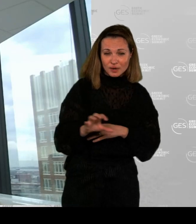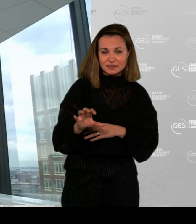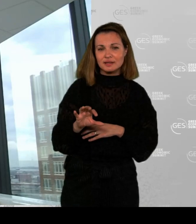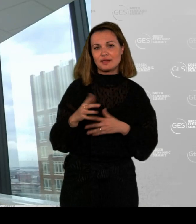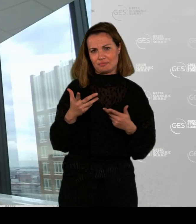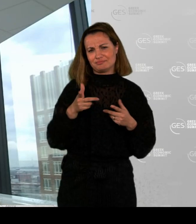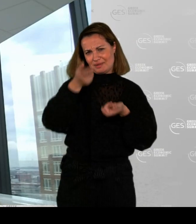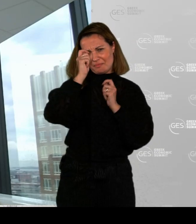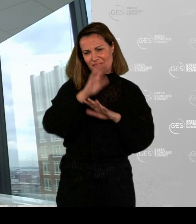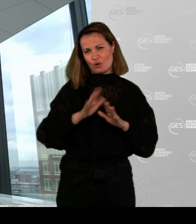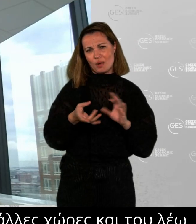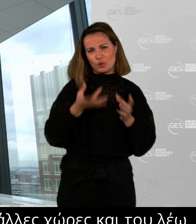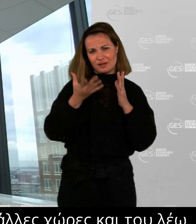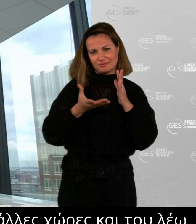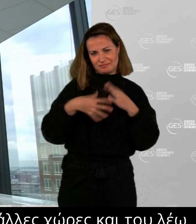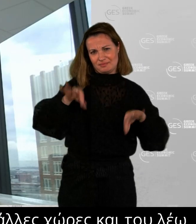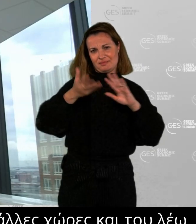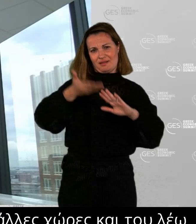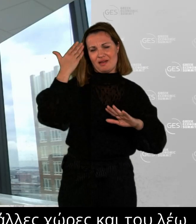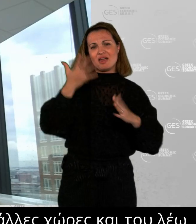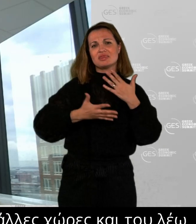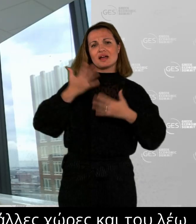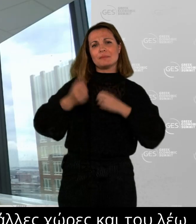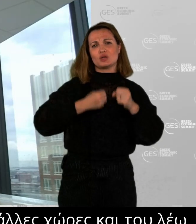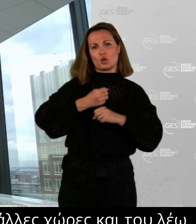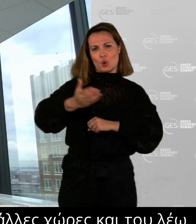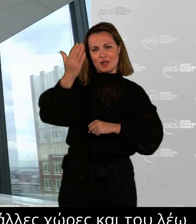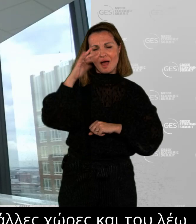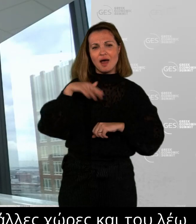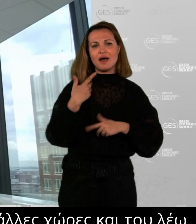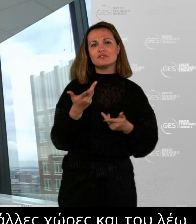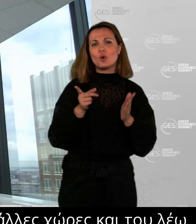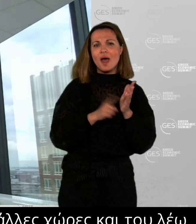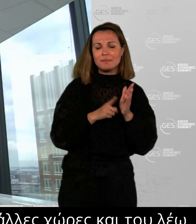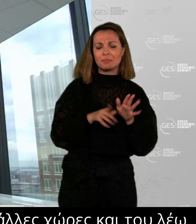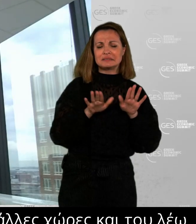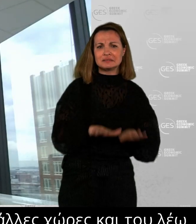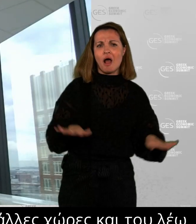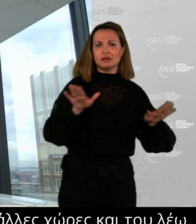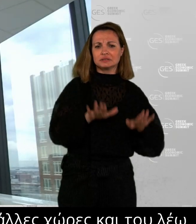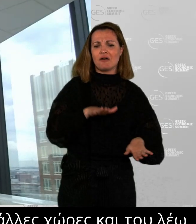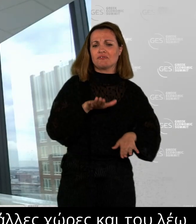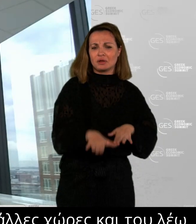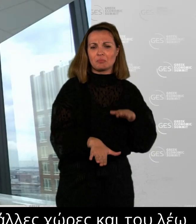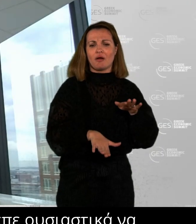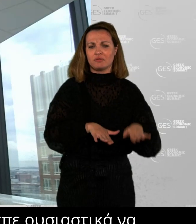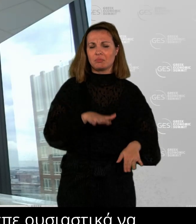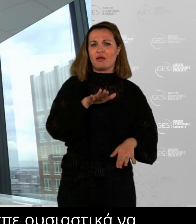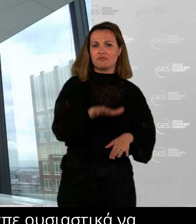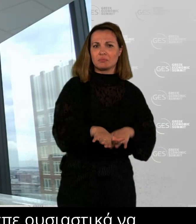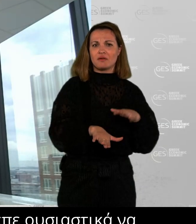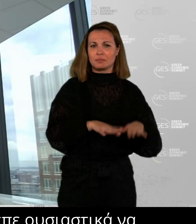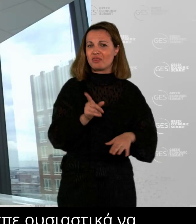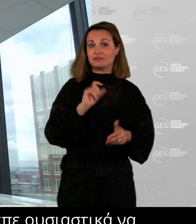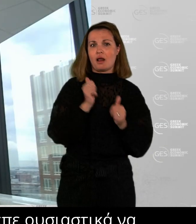ξεκινήσαμε εμείς 15 χρόνια πριν, έπρεπε ουσιαστικά να τα κάνουμε ένα-ένα, να ξαναβάλουμε όλη τη